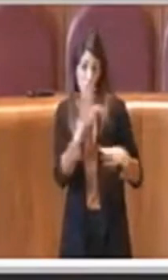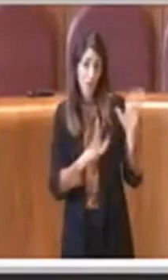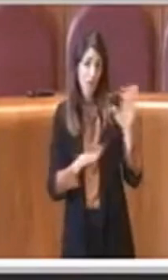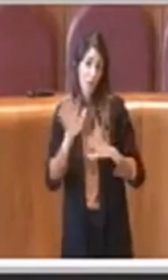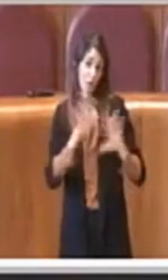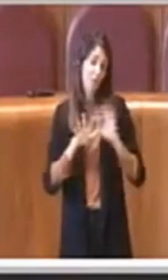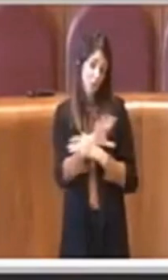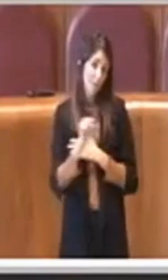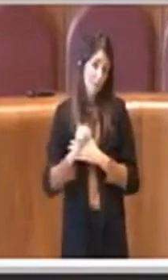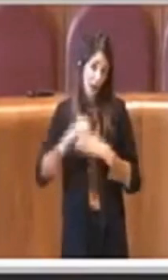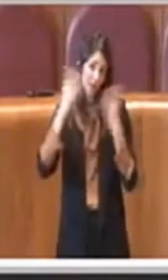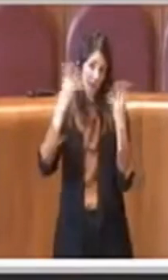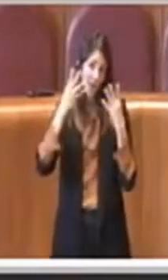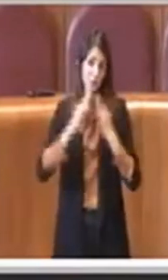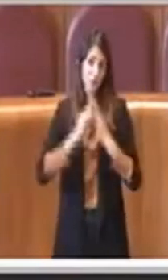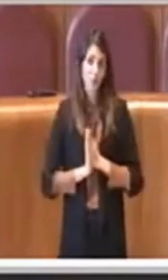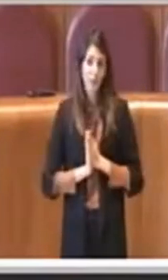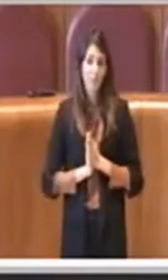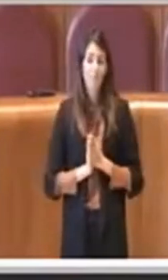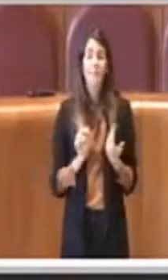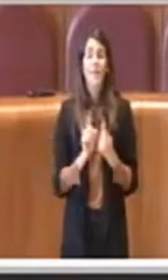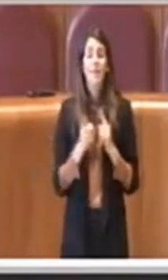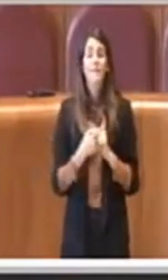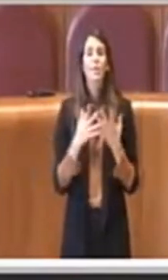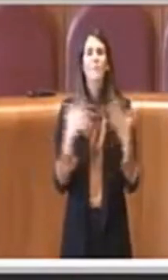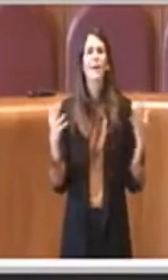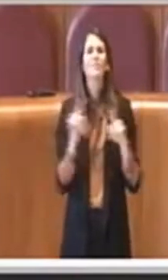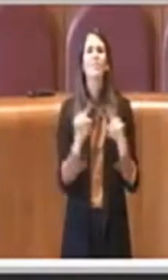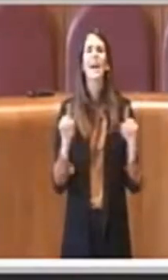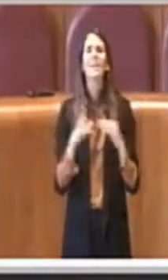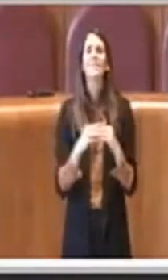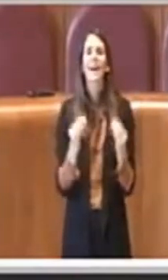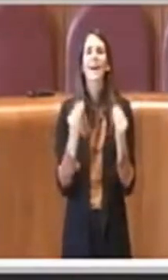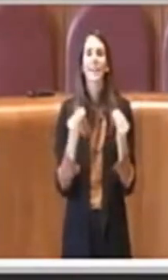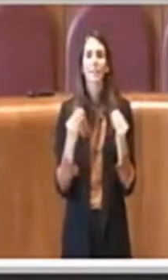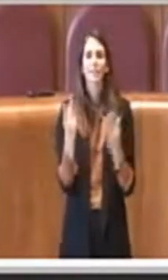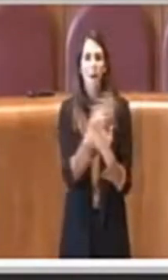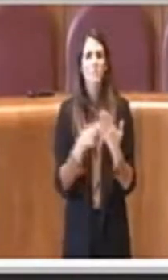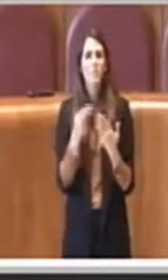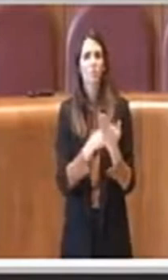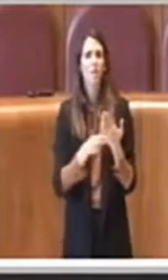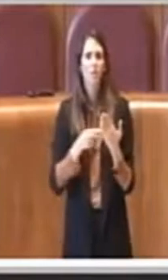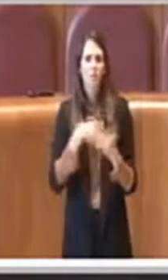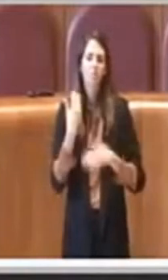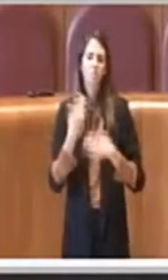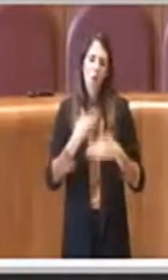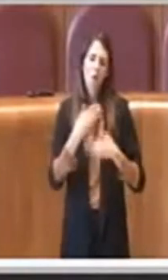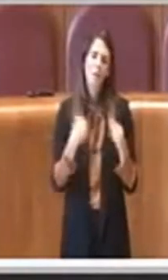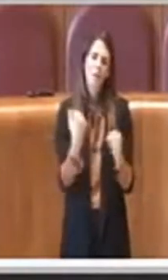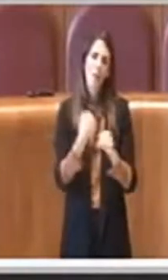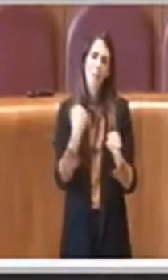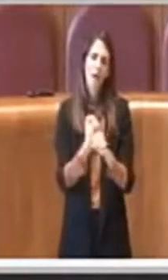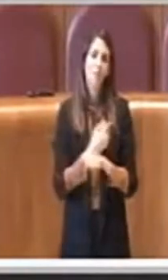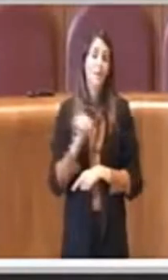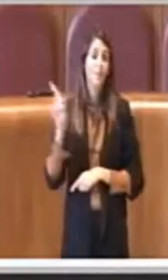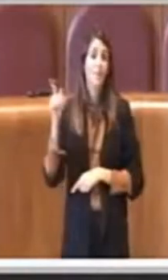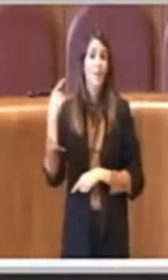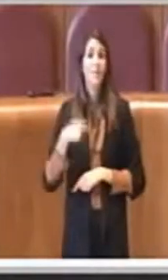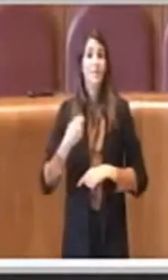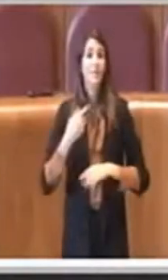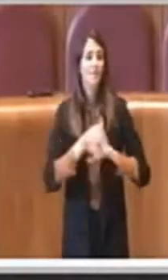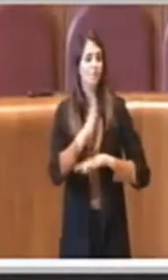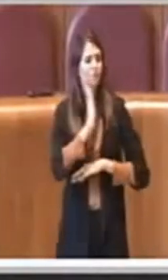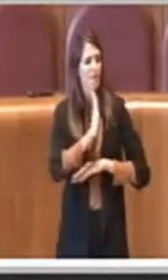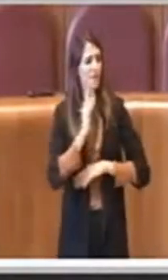questo, e la maggioranza ha portato avanti appunto questo progetto. Perciò, Via, conclusione,